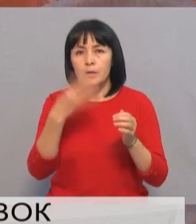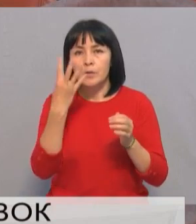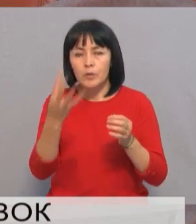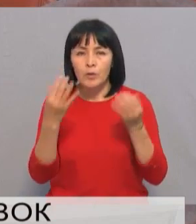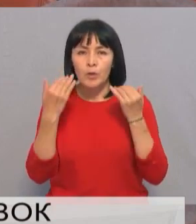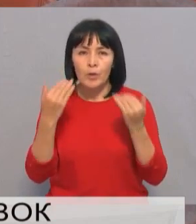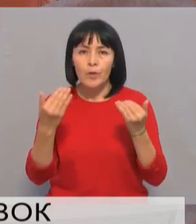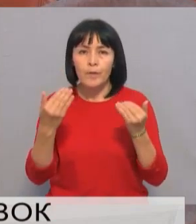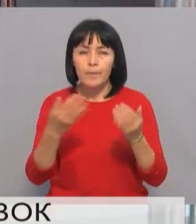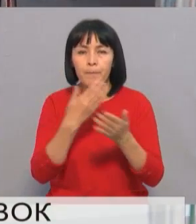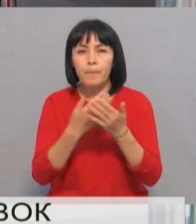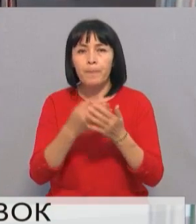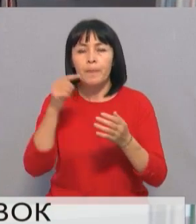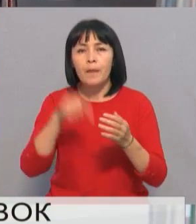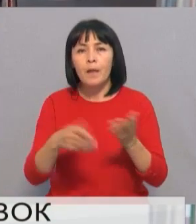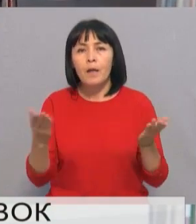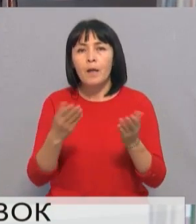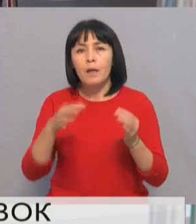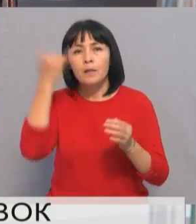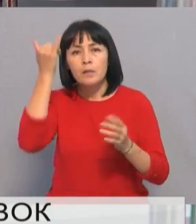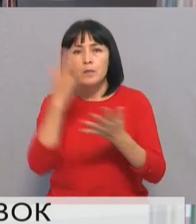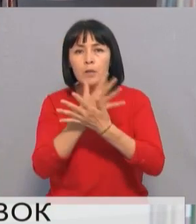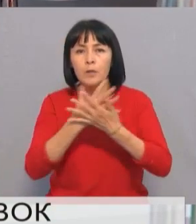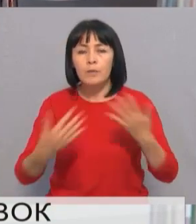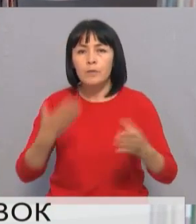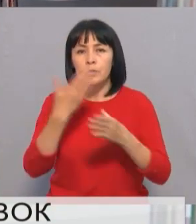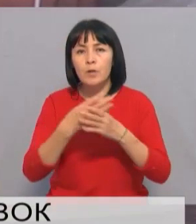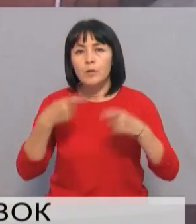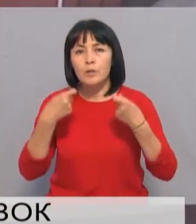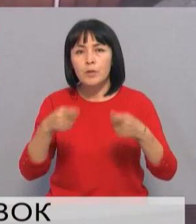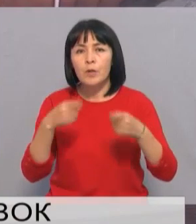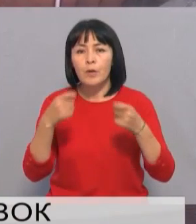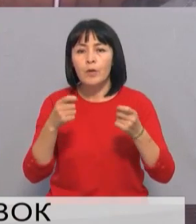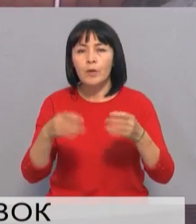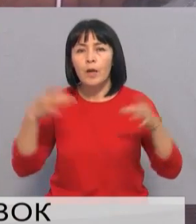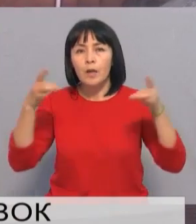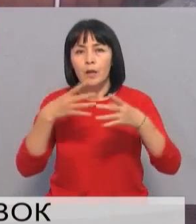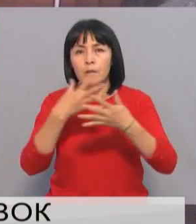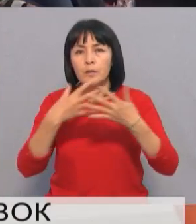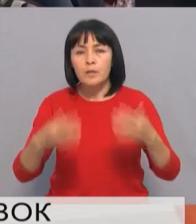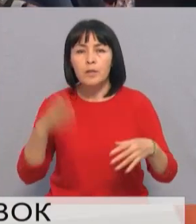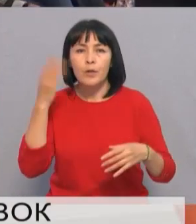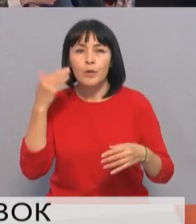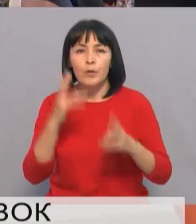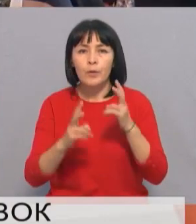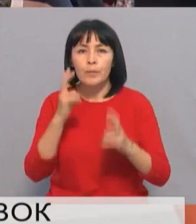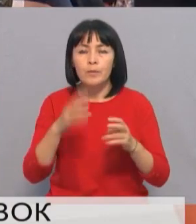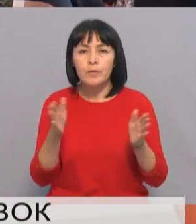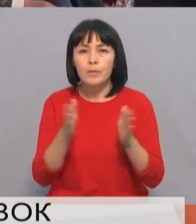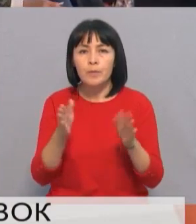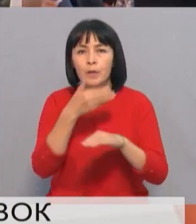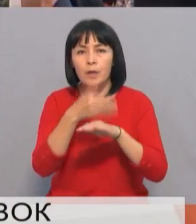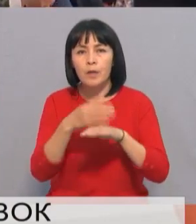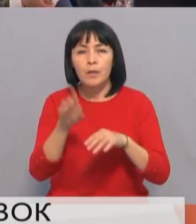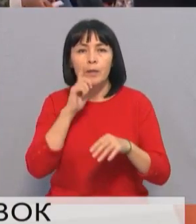4554. Бенефициары предоставляют такие отрасли, как животноводство, услуги, торговля, растениеводство и легкая промышленность. Микрокредиты